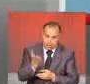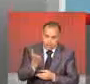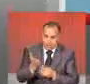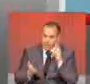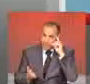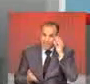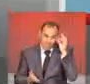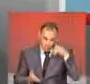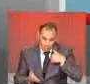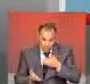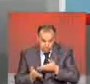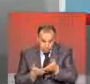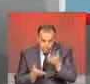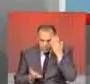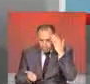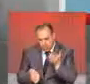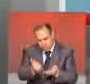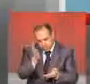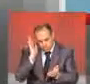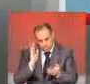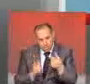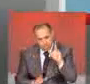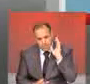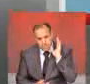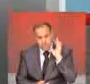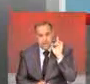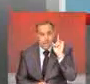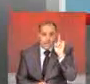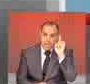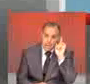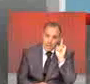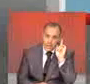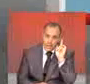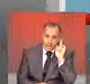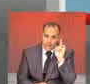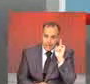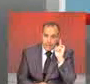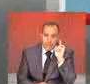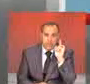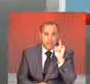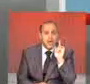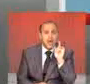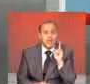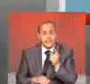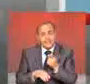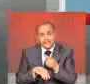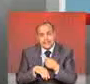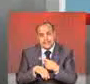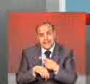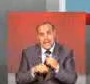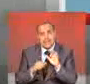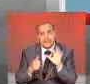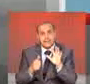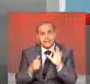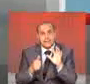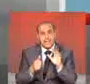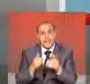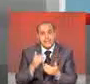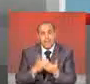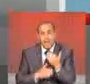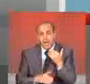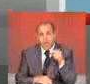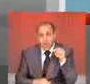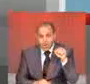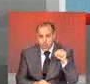توجدوا بالدخول إلى الأراضي التونسية، ولكن منذ الساعات الأولى منذ تقريبا الساعة السادسة صباحا من